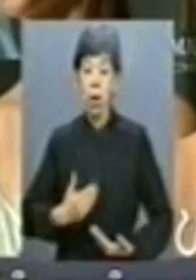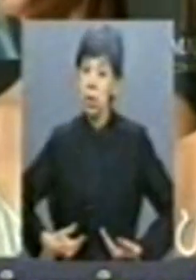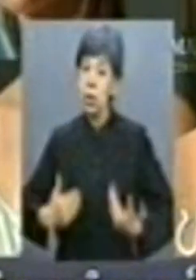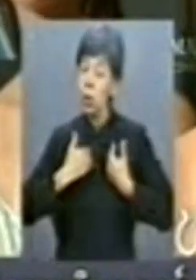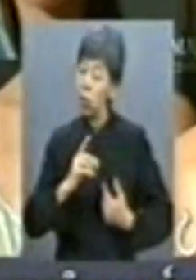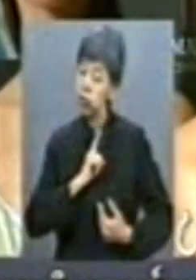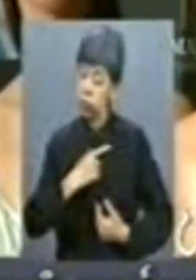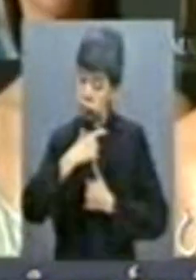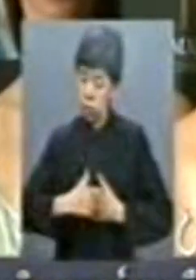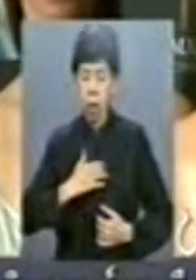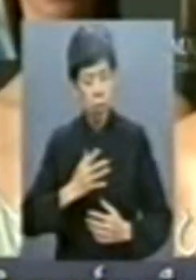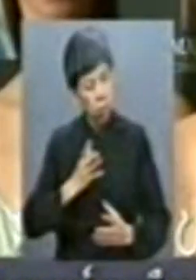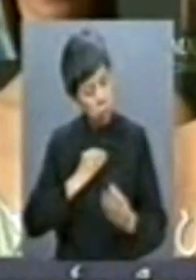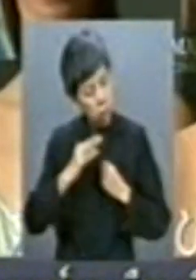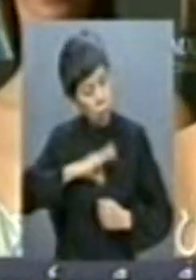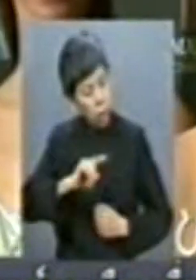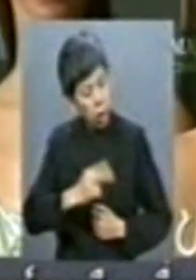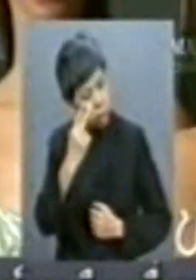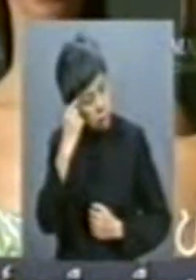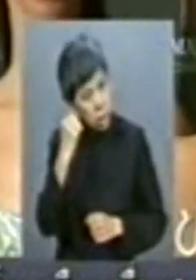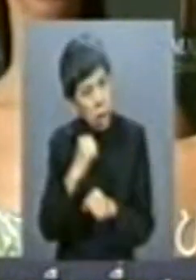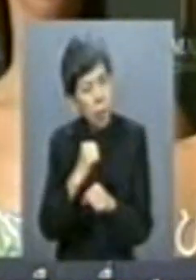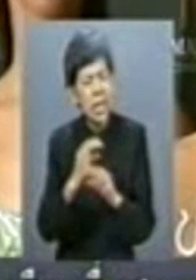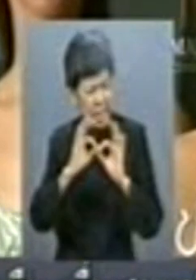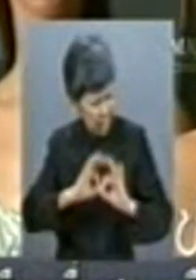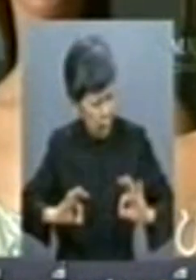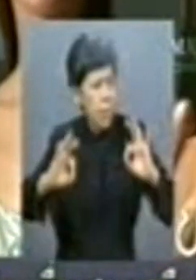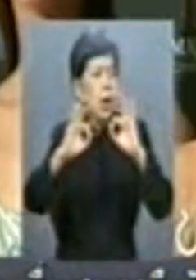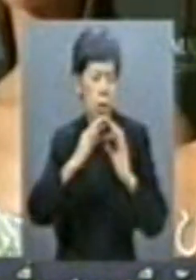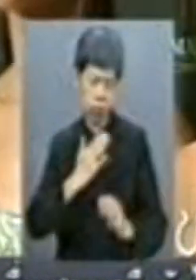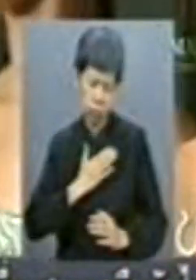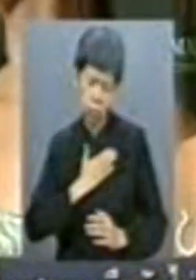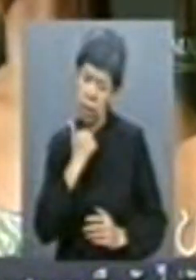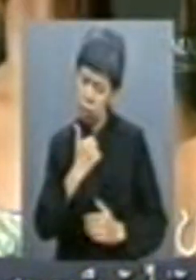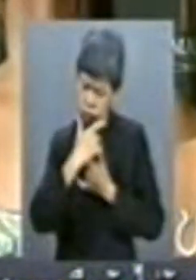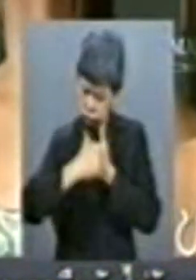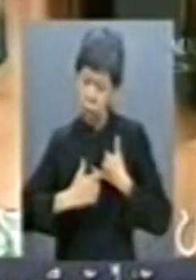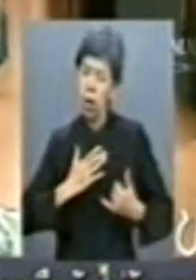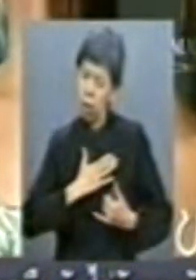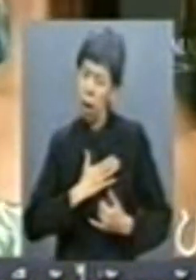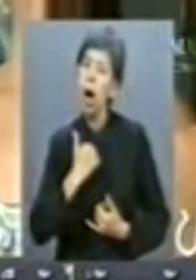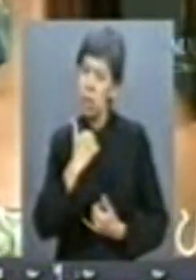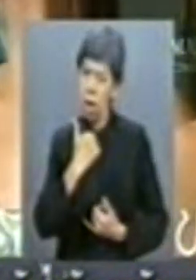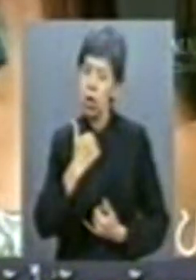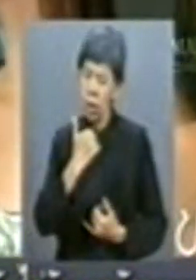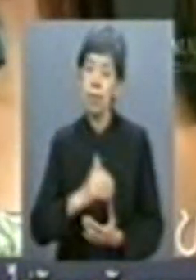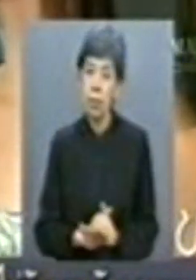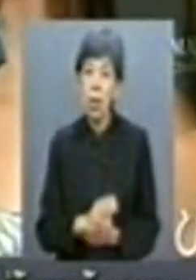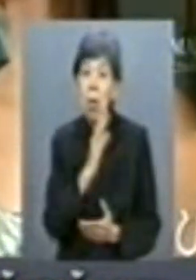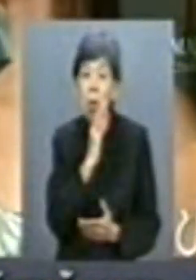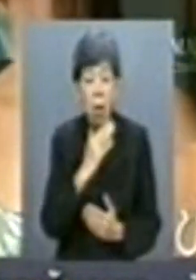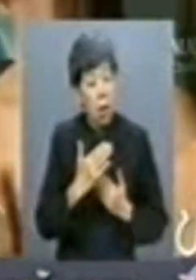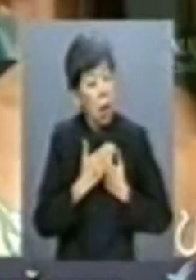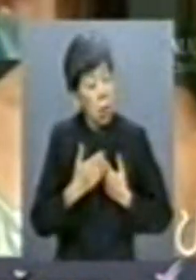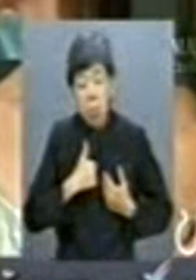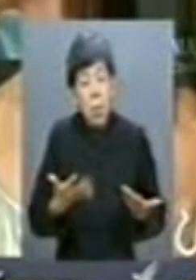องได้เรียนรู้ตัวเองเขาบอกว่า relationship ที่สำคัญที่สุดในชีวิตนี่คือ relationship ที่มีกับตัวเองนะจริงๆแล้วว่าถ้าเกิดเราไม่รักตัวเองเราก็ไม่ส